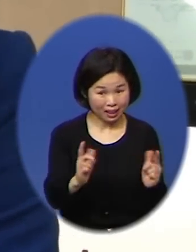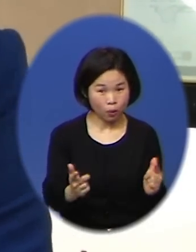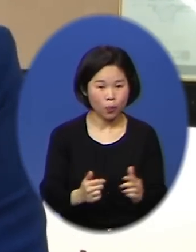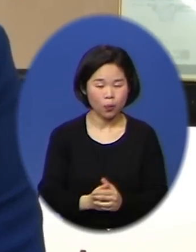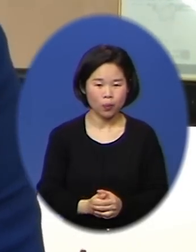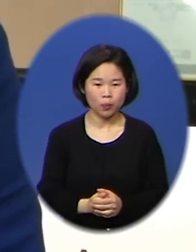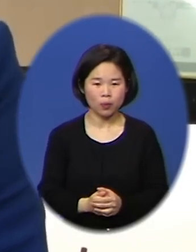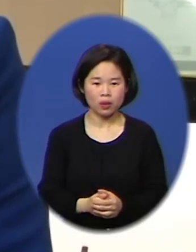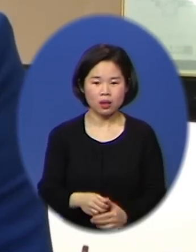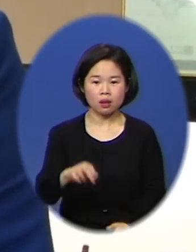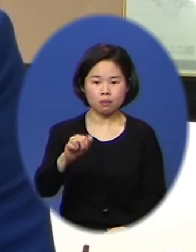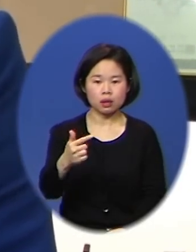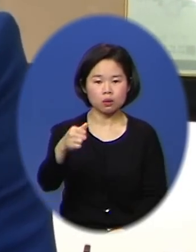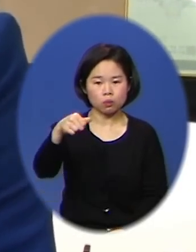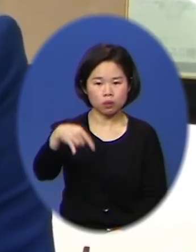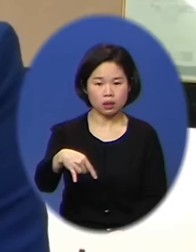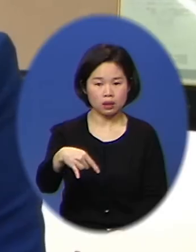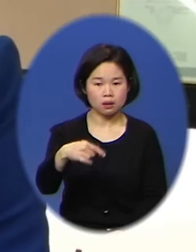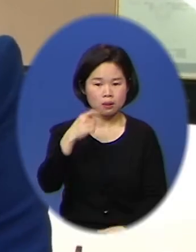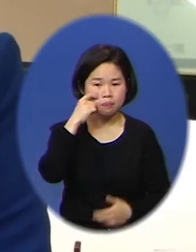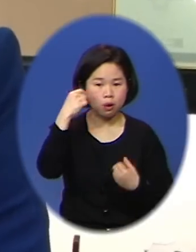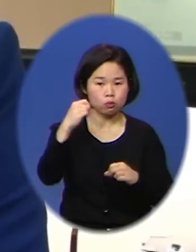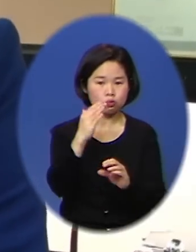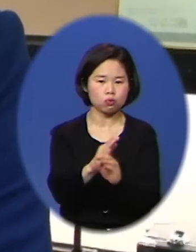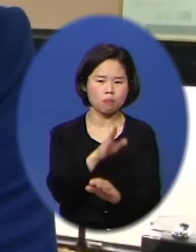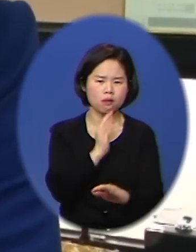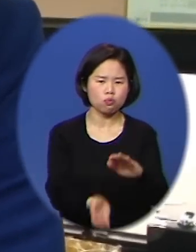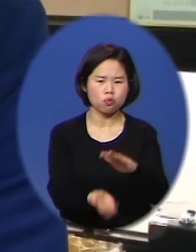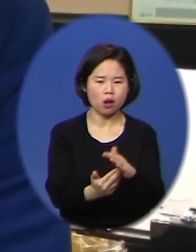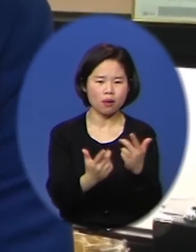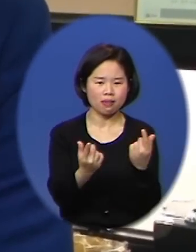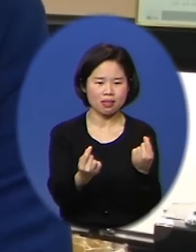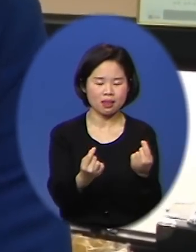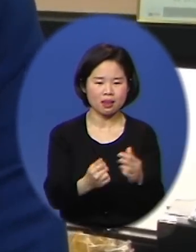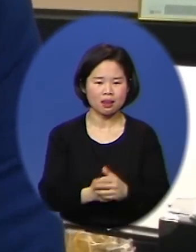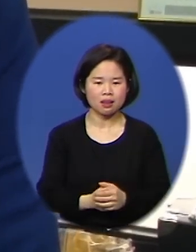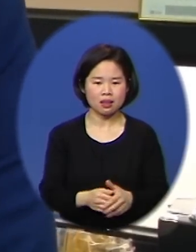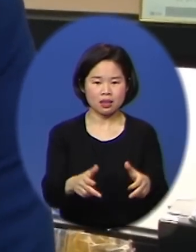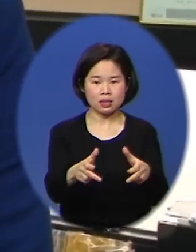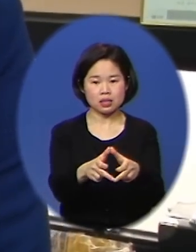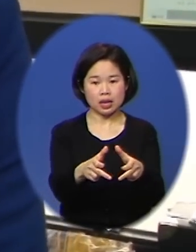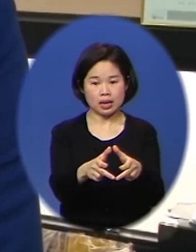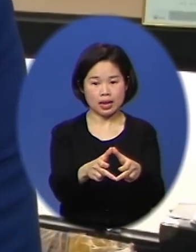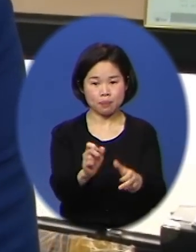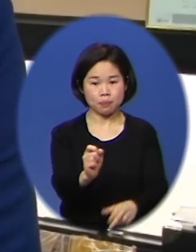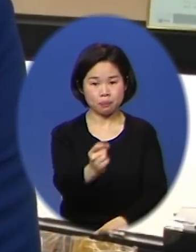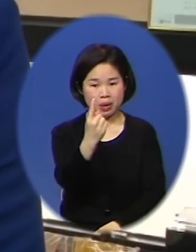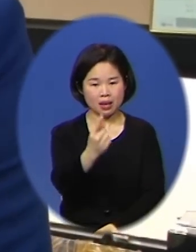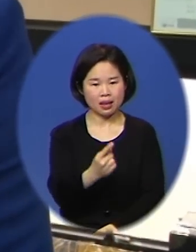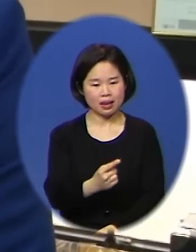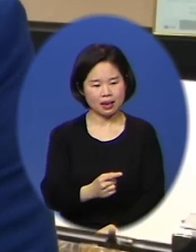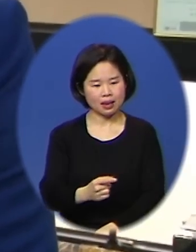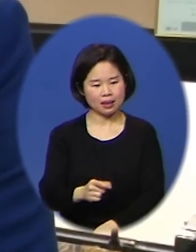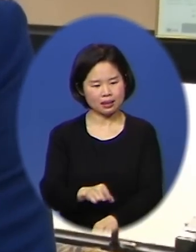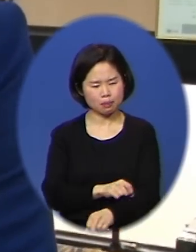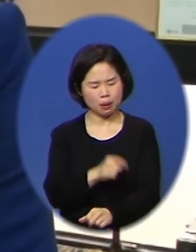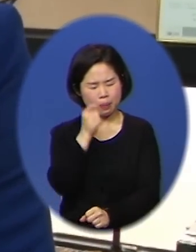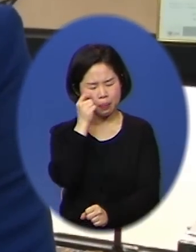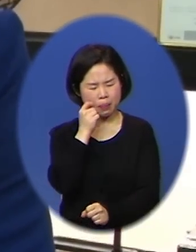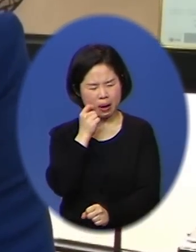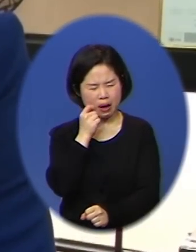민희는 참 최고의 배우 같아요. 예. 장애를 가져서 특별히 봐준다